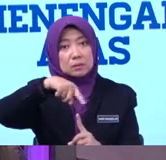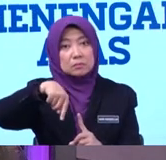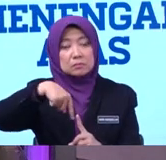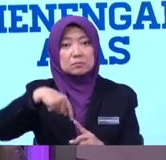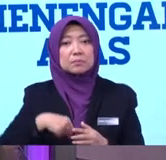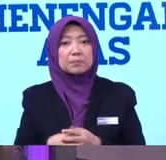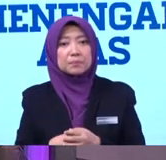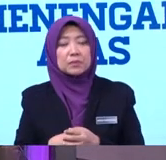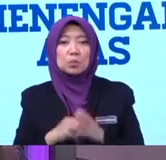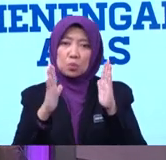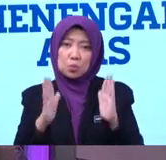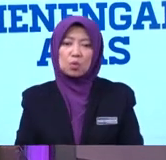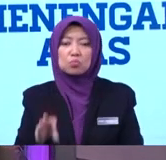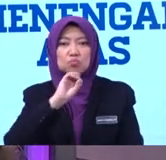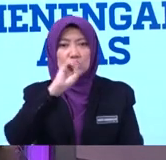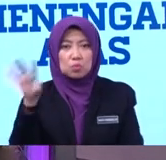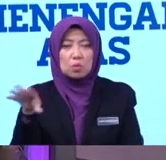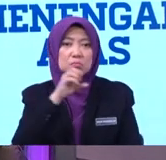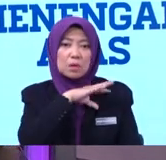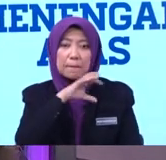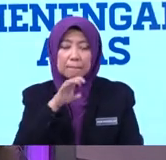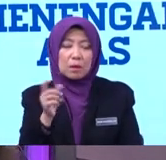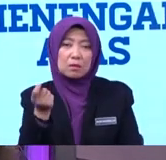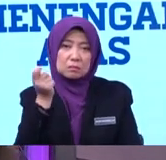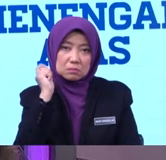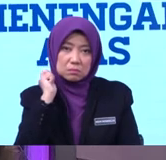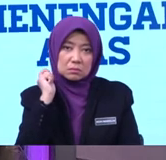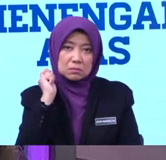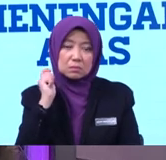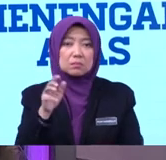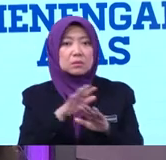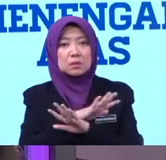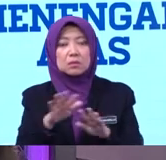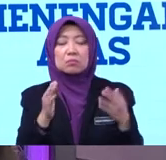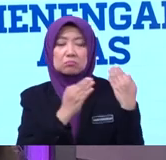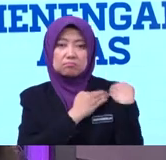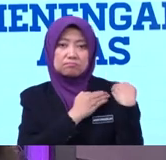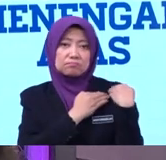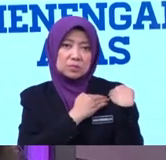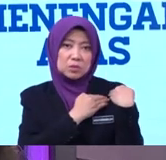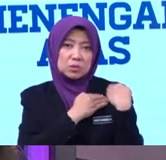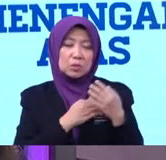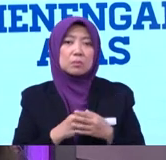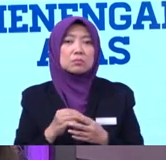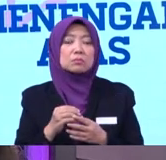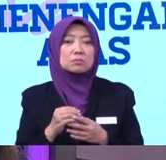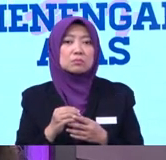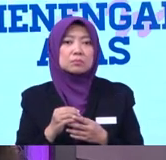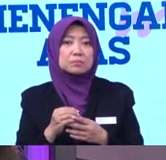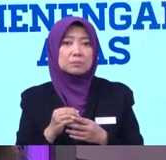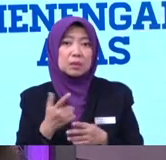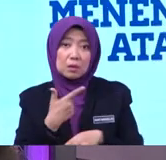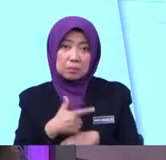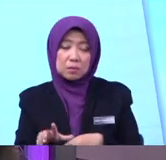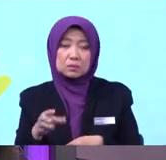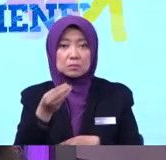membuang sampah si sepepejar tadi secara tidak bertanggung jawab lepas minum lepas